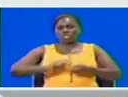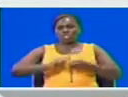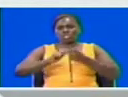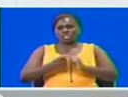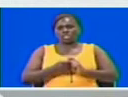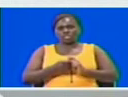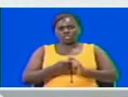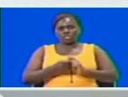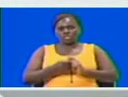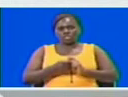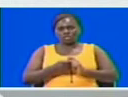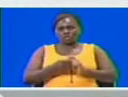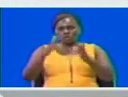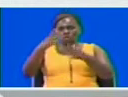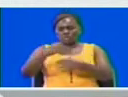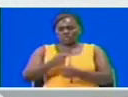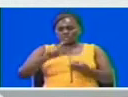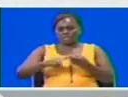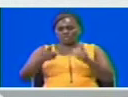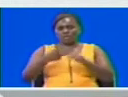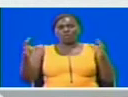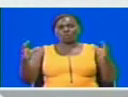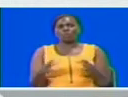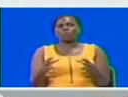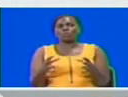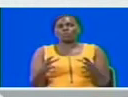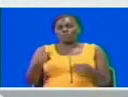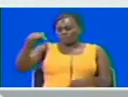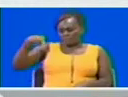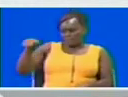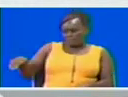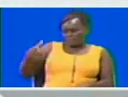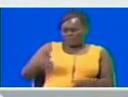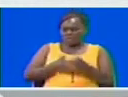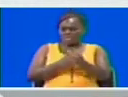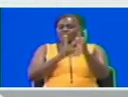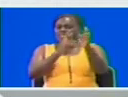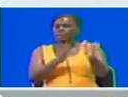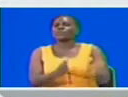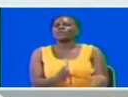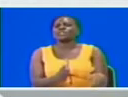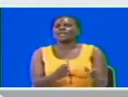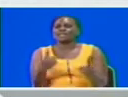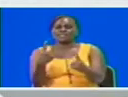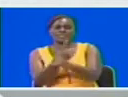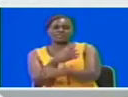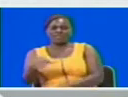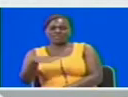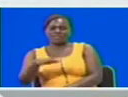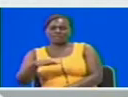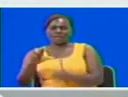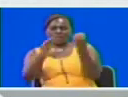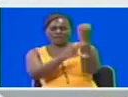afisa mkuu mtendaji wa shirika la Standard Group Sam Shulei mapema leo aliwaongoza wafanyakazi walioko maeneo tofauti humu